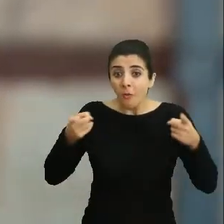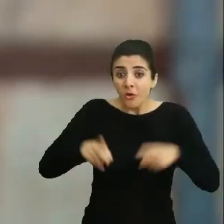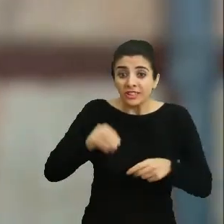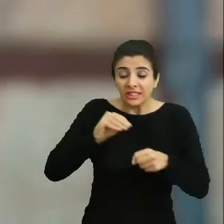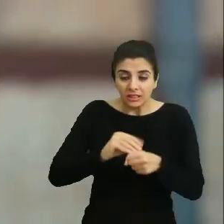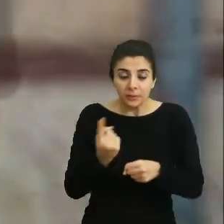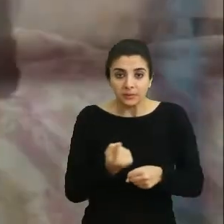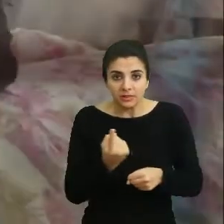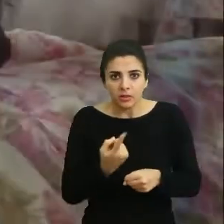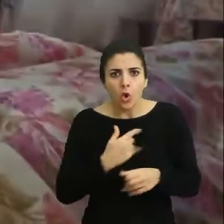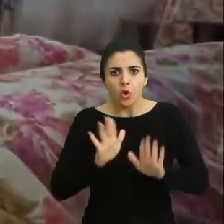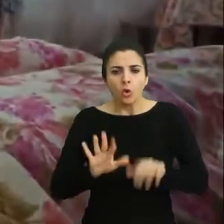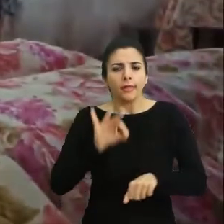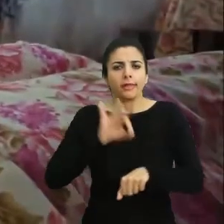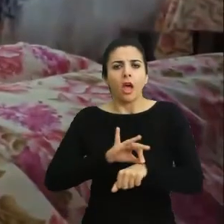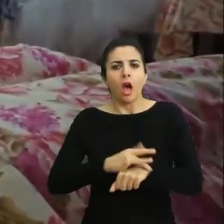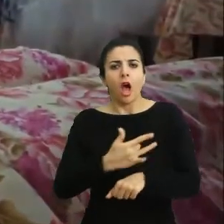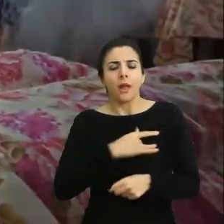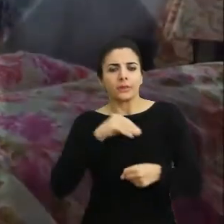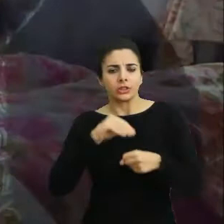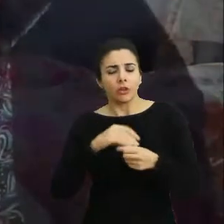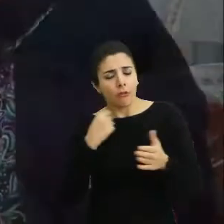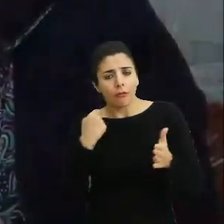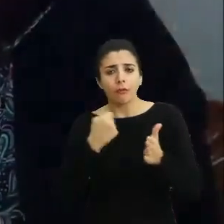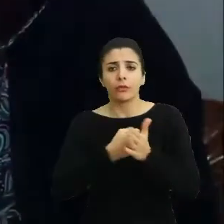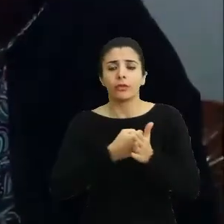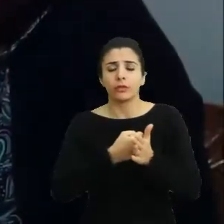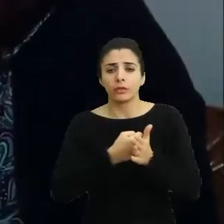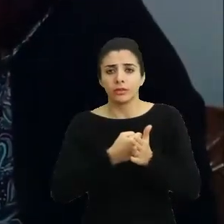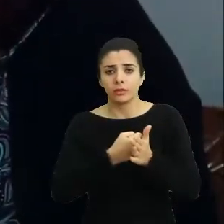tadını. Durduk alnında yüreğe vuruşların.